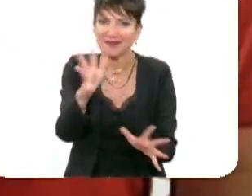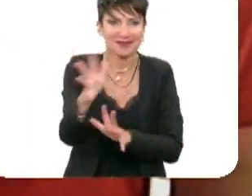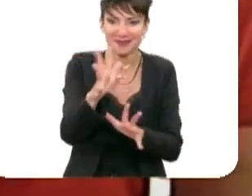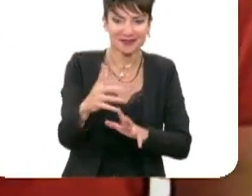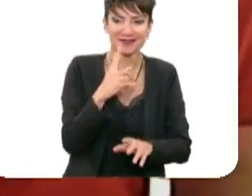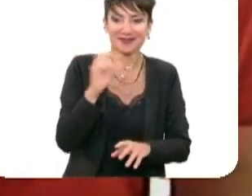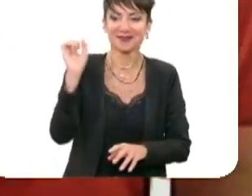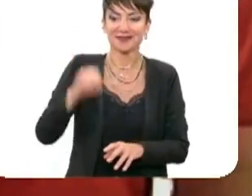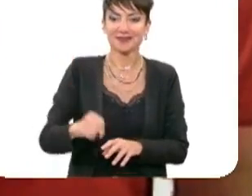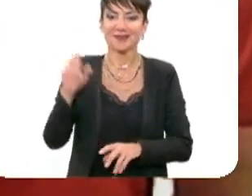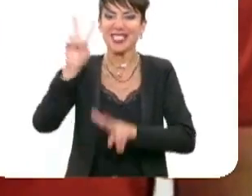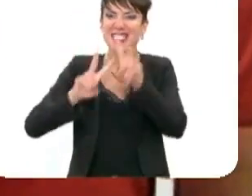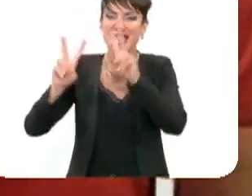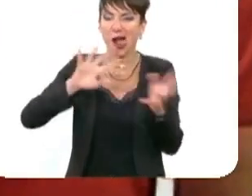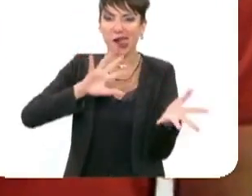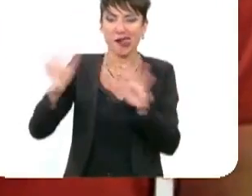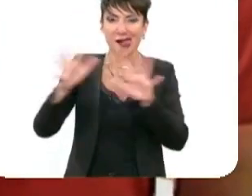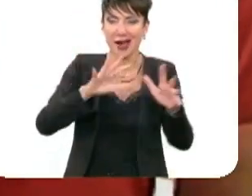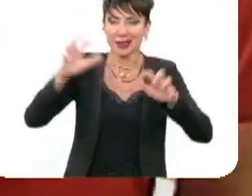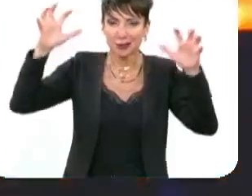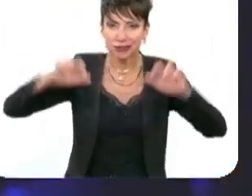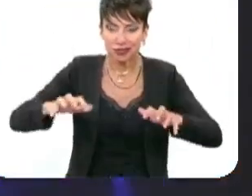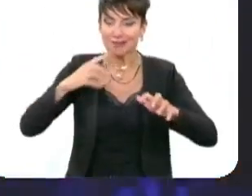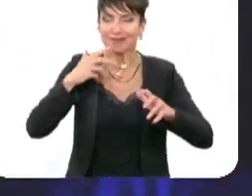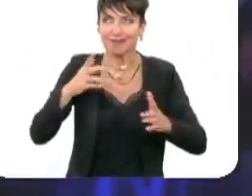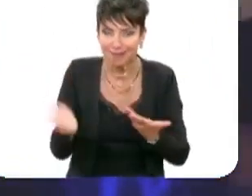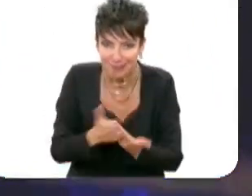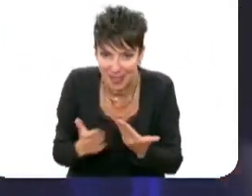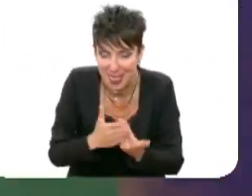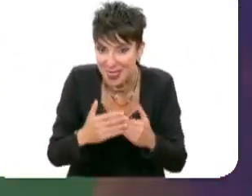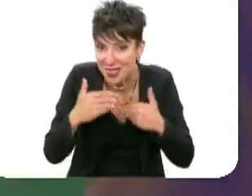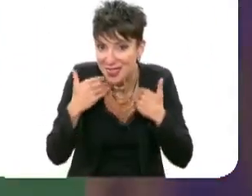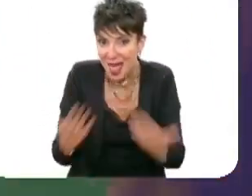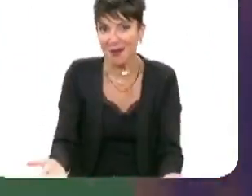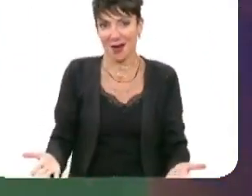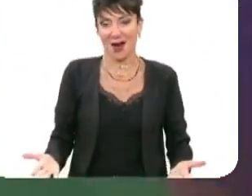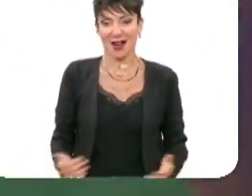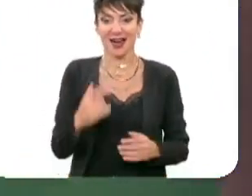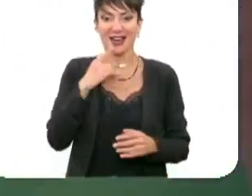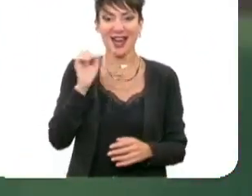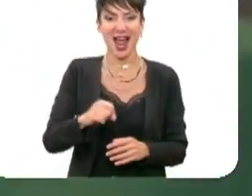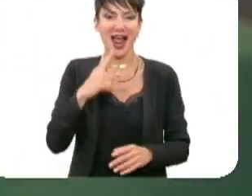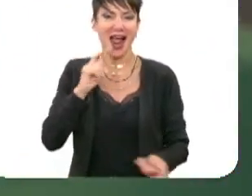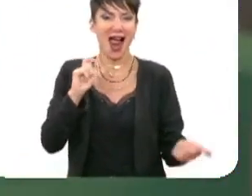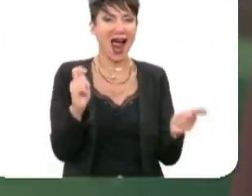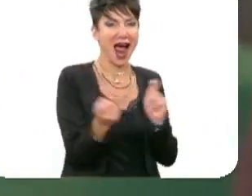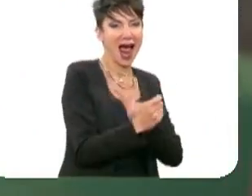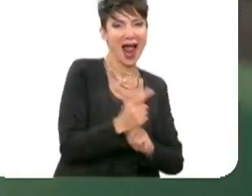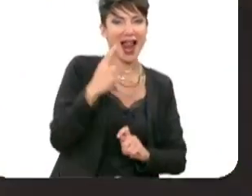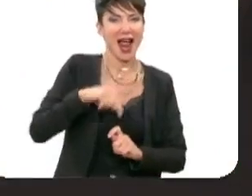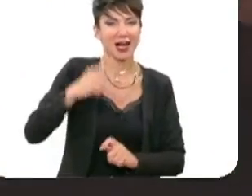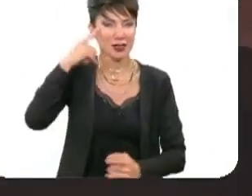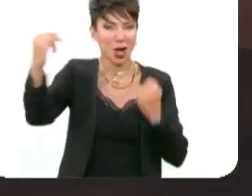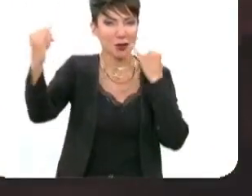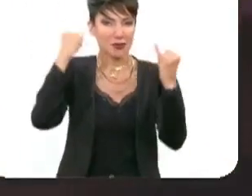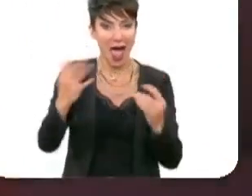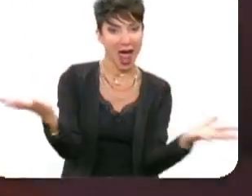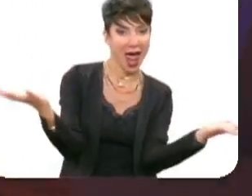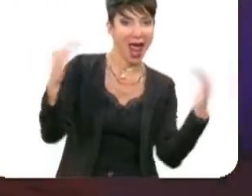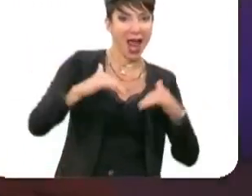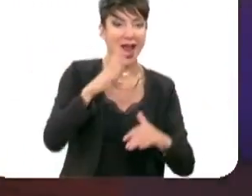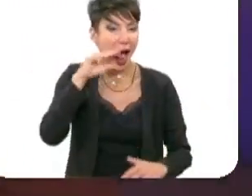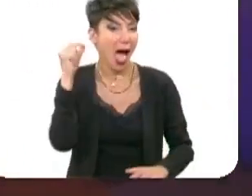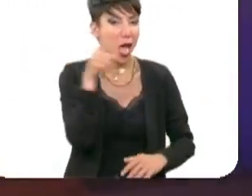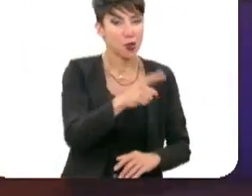με τον καιρό που εντάξει δεν έμπαινε προς το καλοκαίρι. Αλλαγή φέρνουν ιδέες, έλα τώρα που το θες. Ανδρουλάκι και